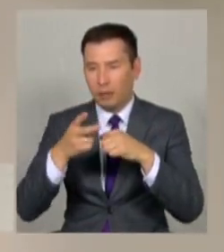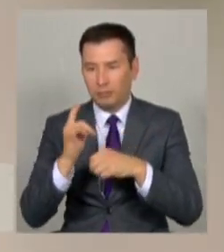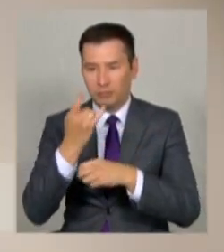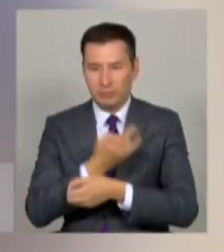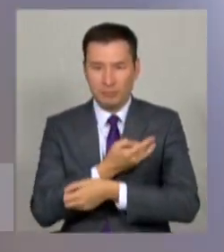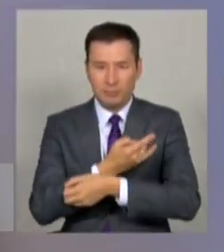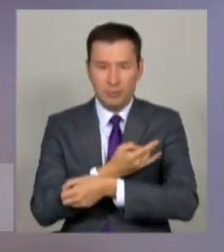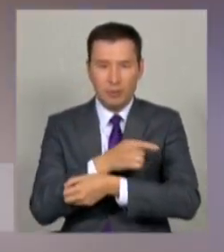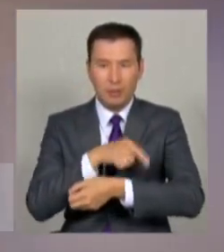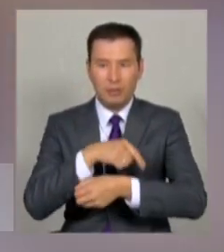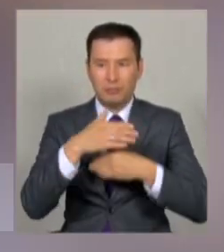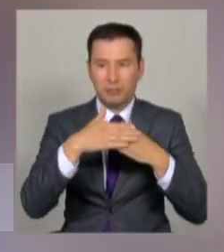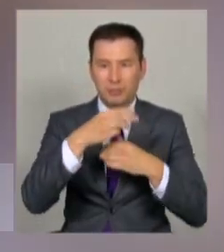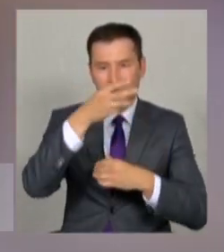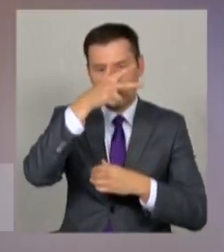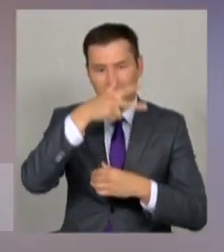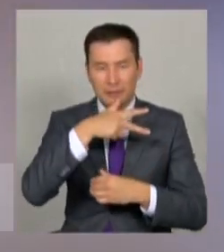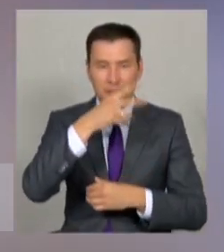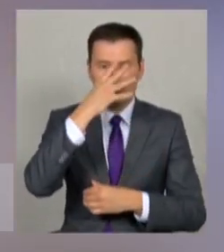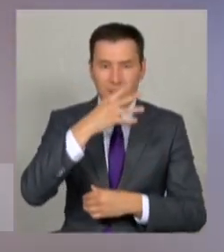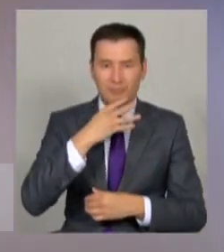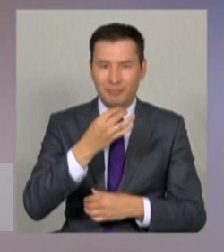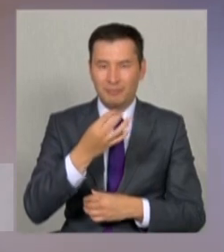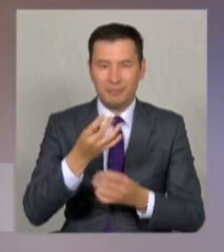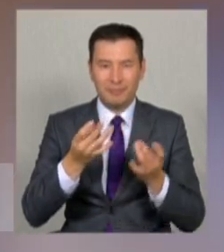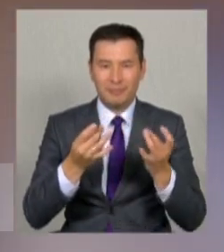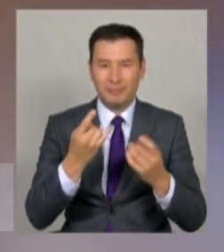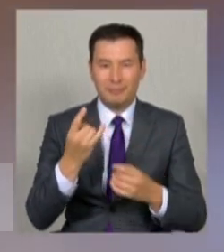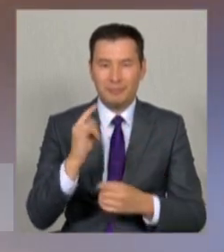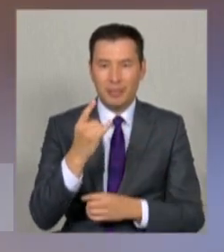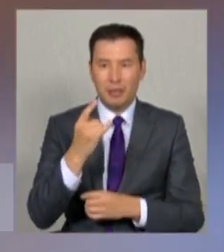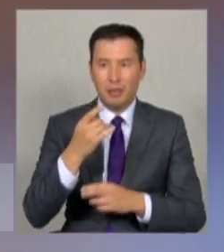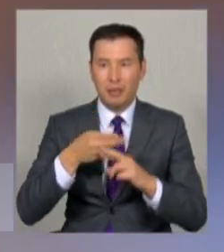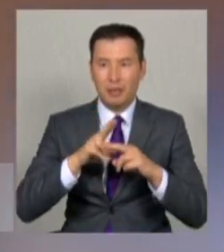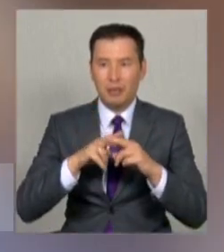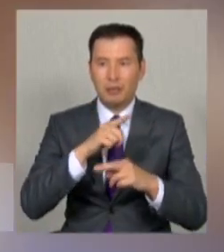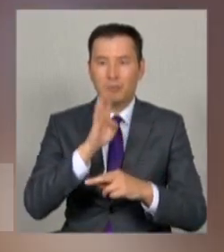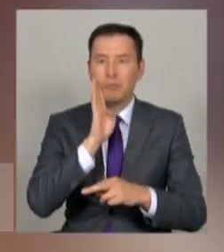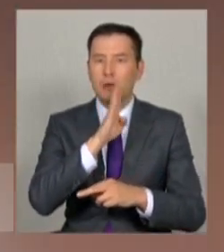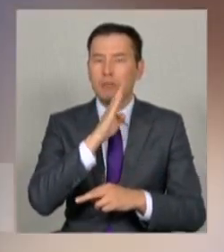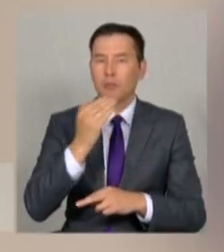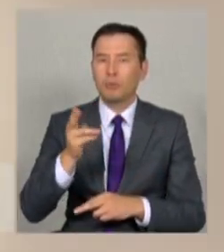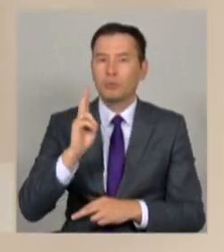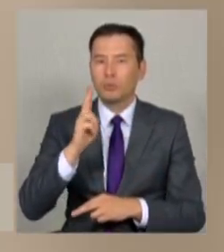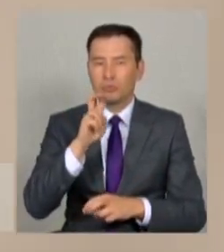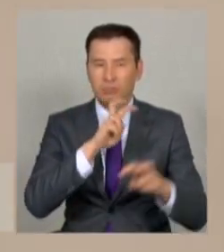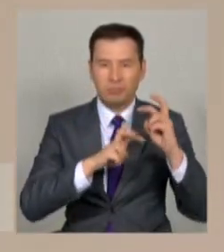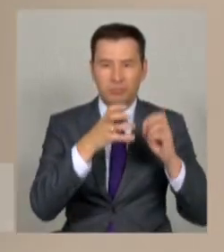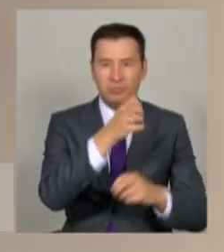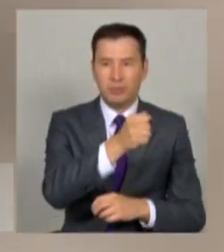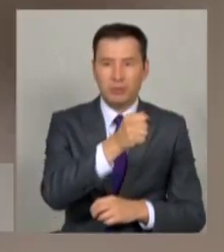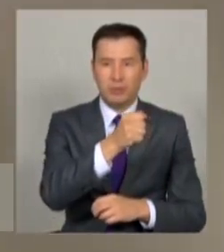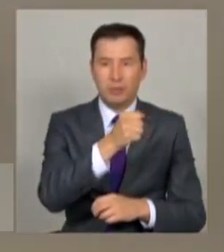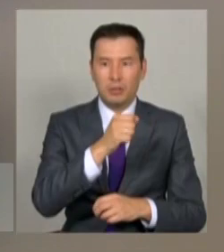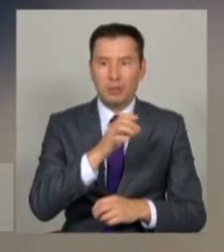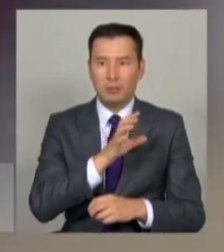грудничку около 3-4 месяцев. Как сообщили в областном департаменте полиции, мать ребенка уже установлена. По словам женщины, она